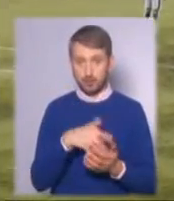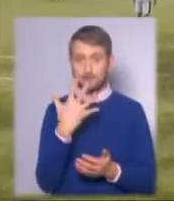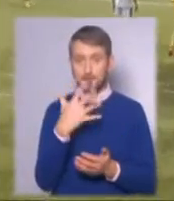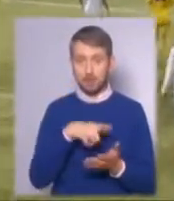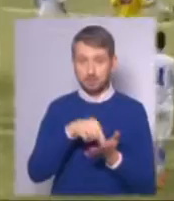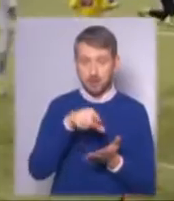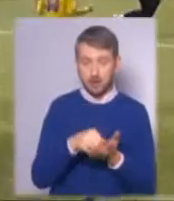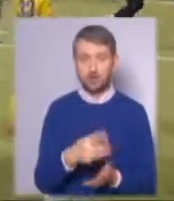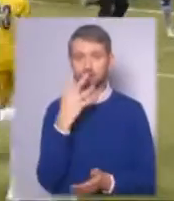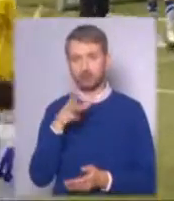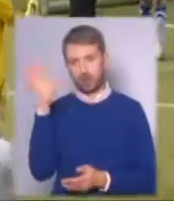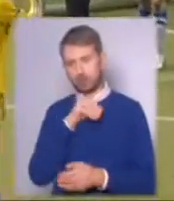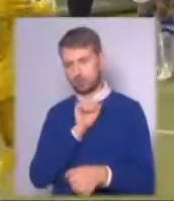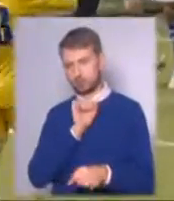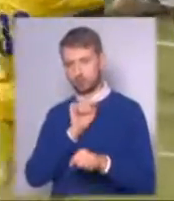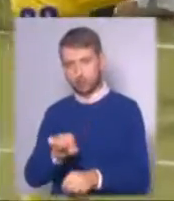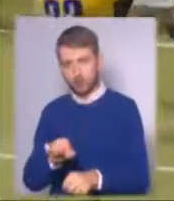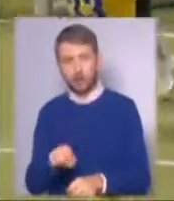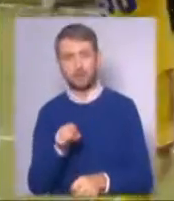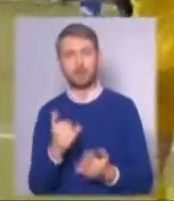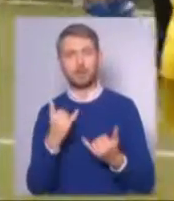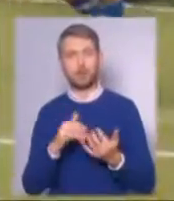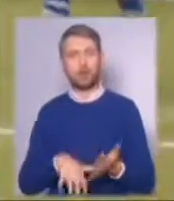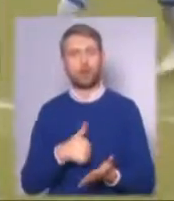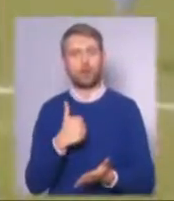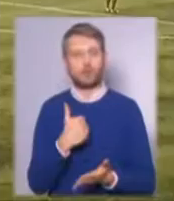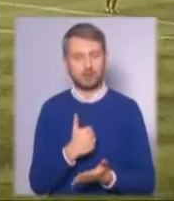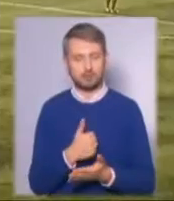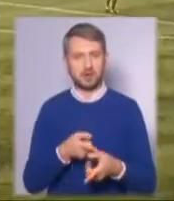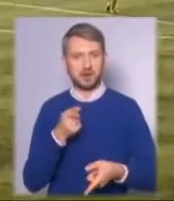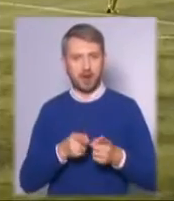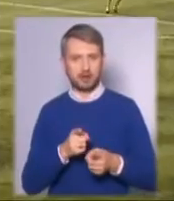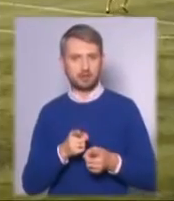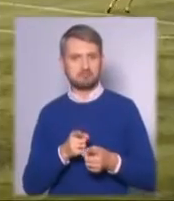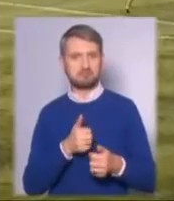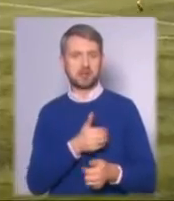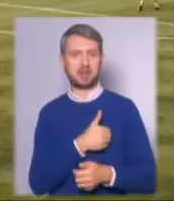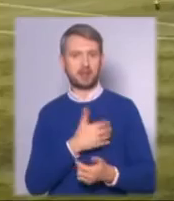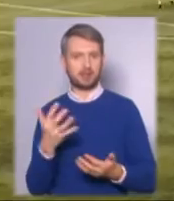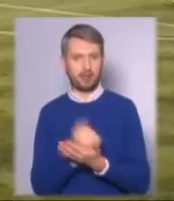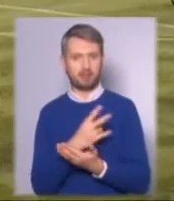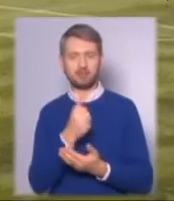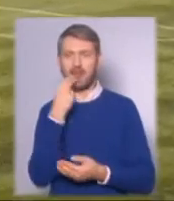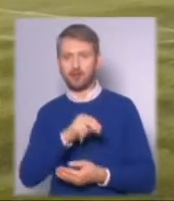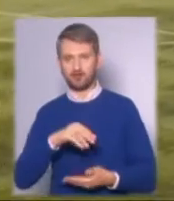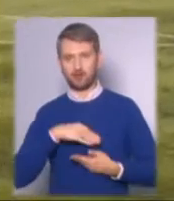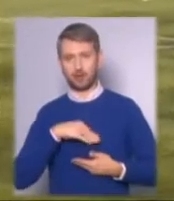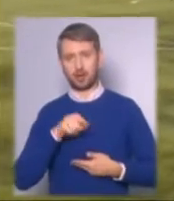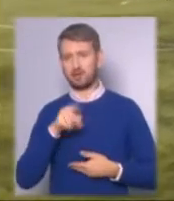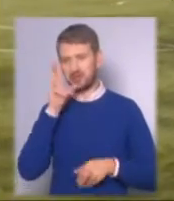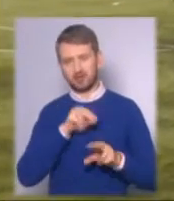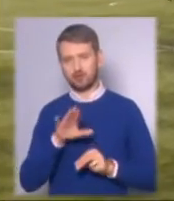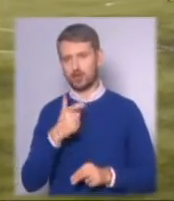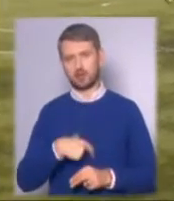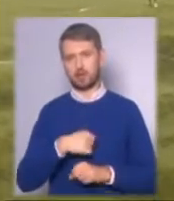Він тепер реальний претендент на головний індивідуальний приз турніру «Найкращий воротар». Хоча героєм Олег себе не вважає.